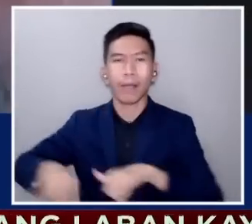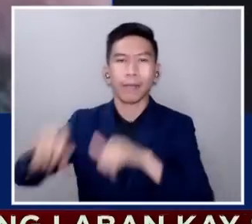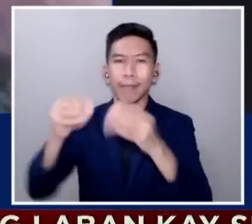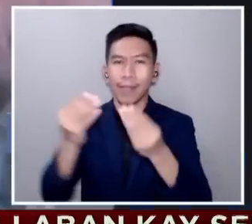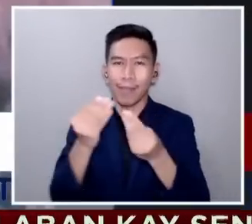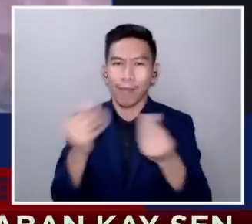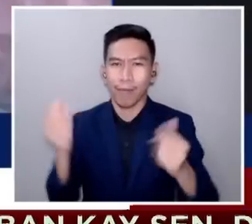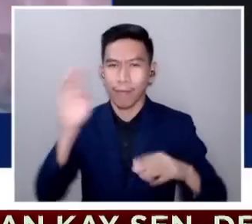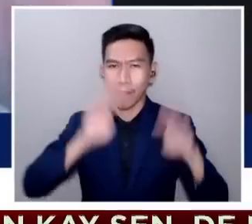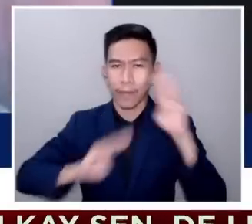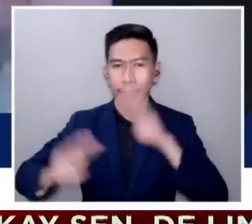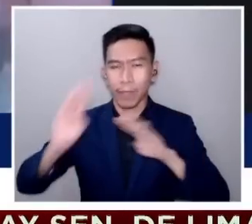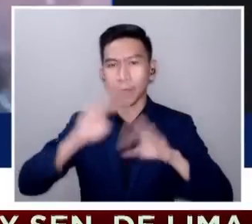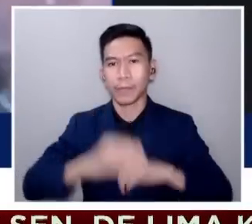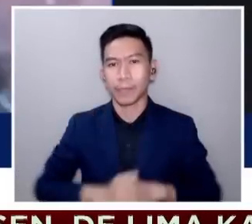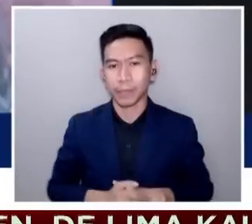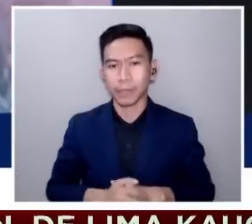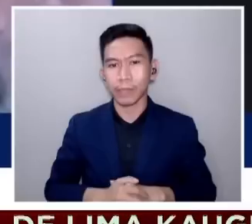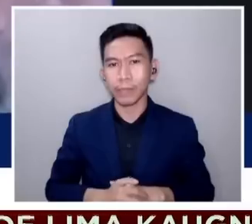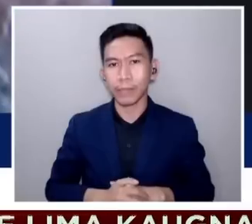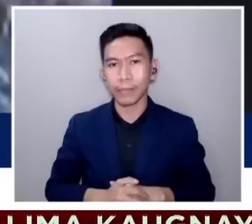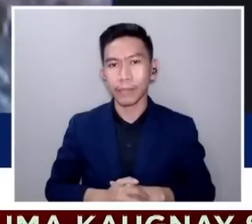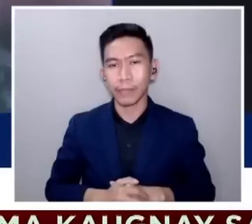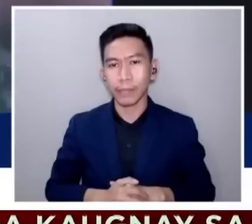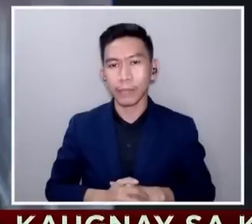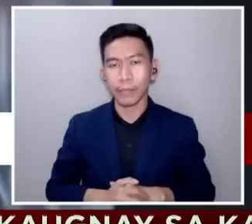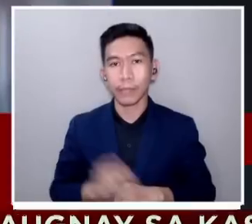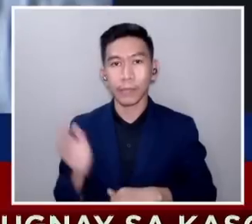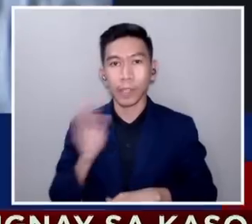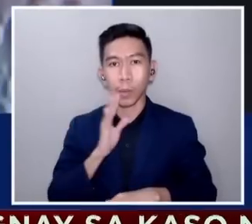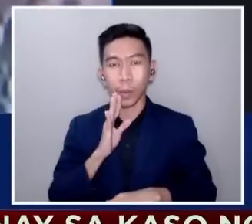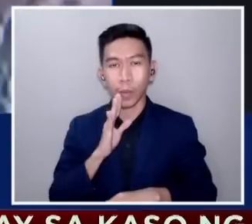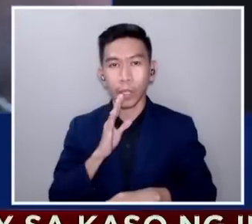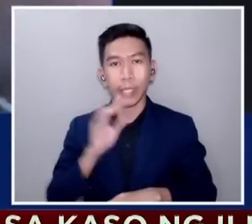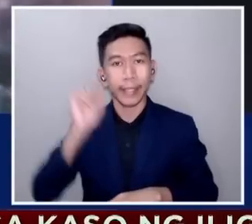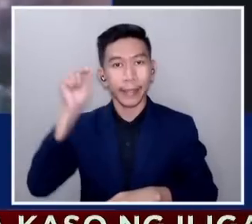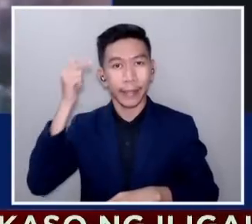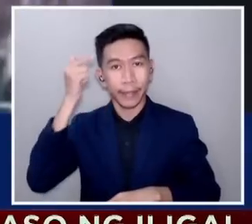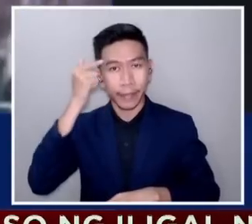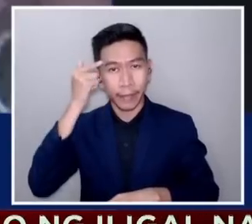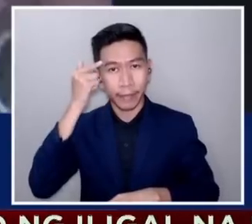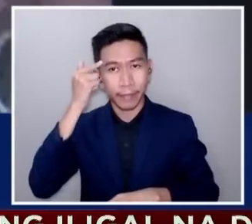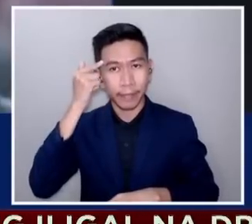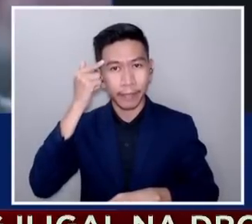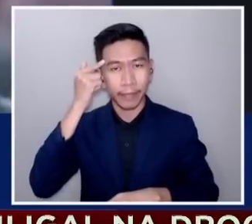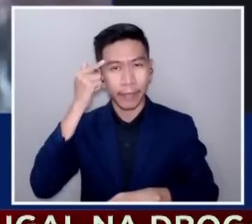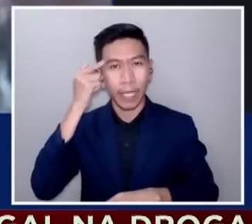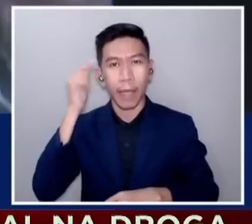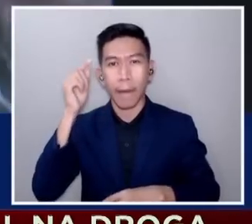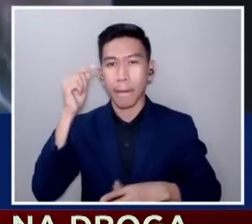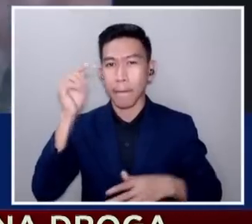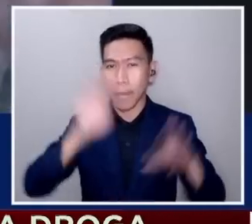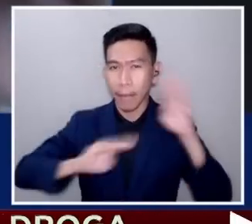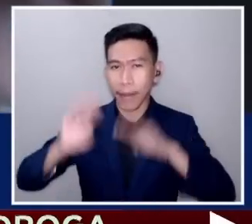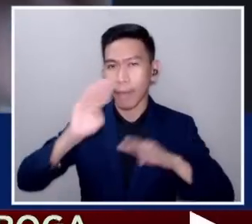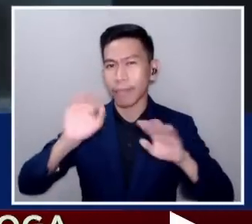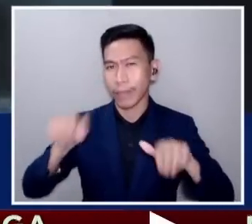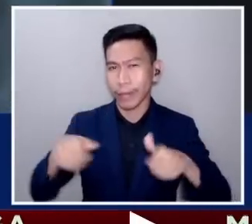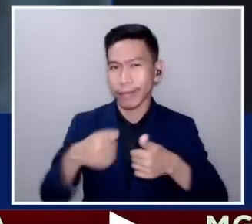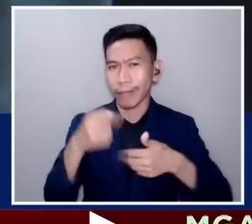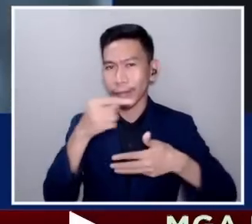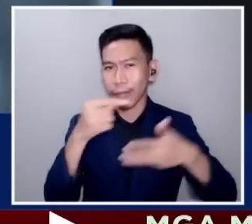Lahat po ng ating problema sa ating gobyerno ay hindi po